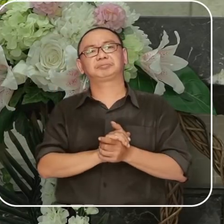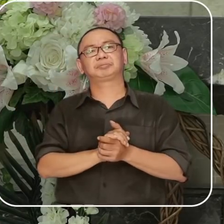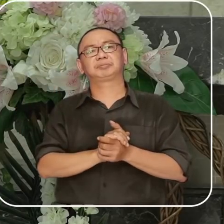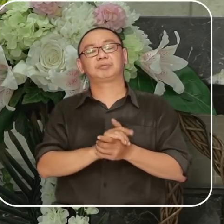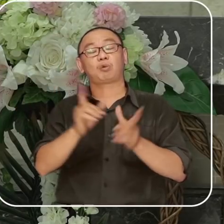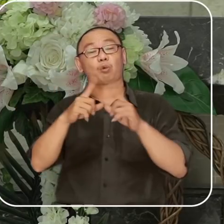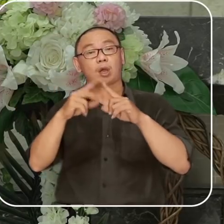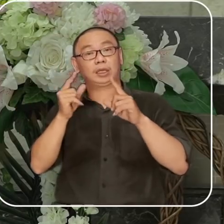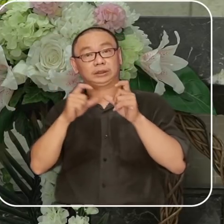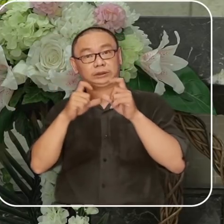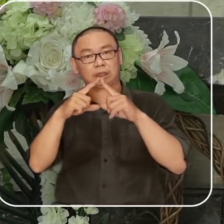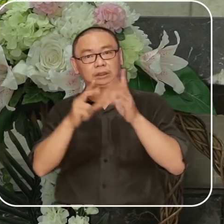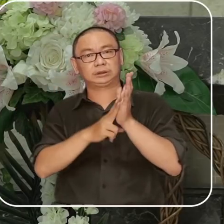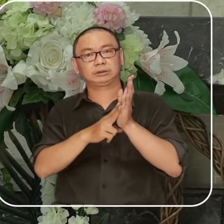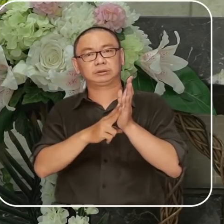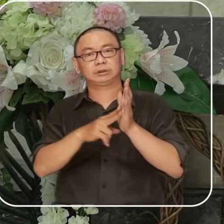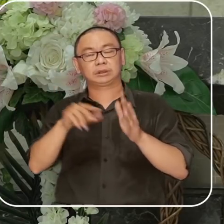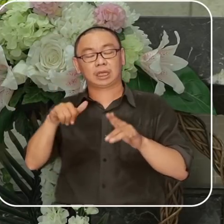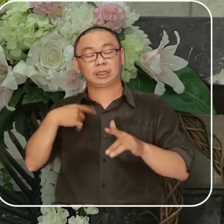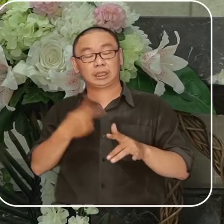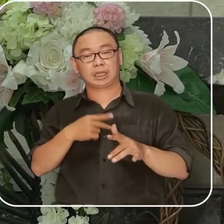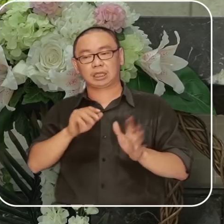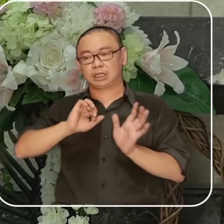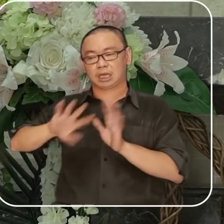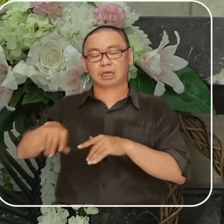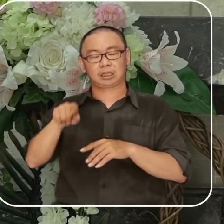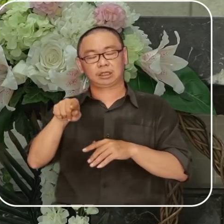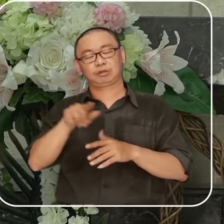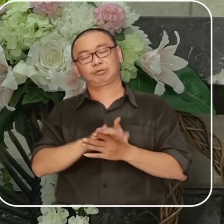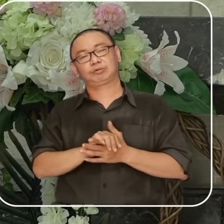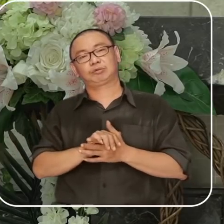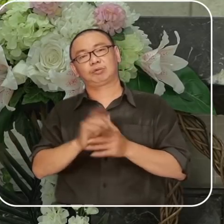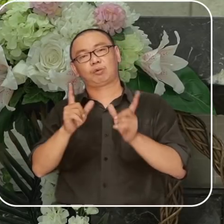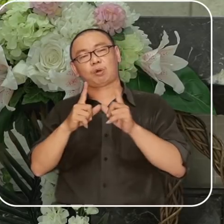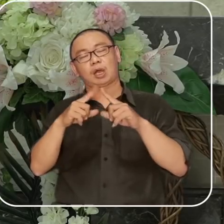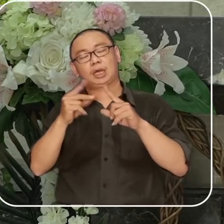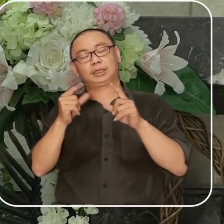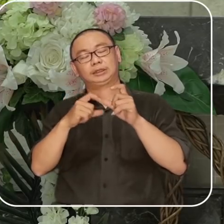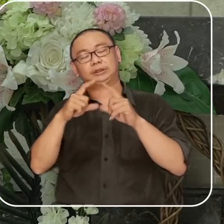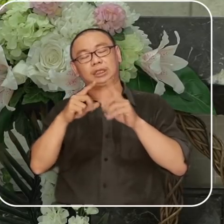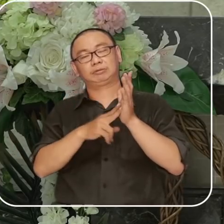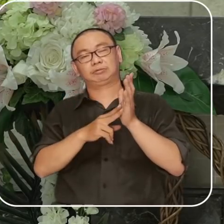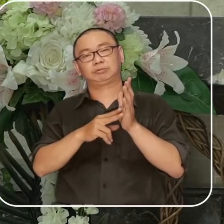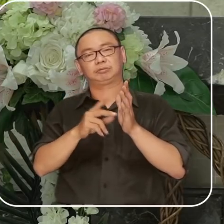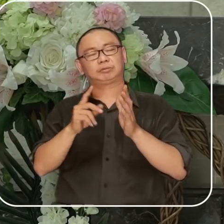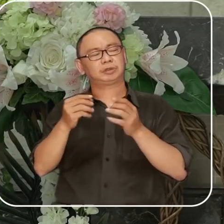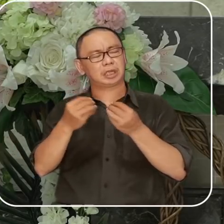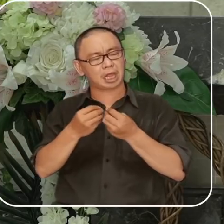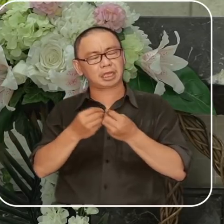Sehingga warisan yang kita tinggalkan itu warisan yang mengandung nilai